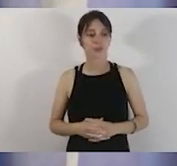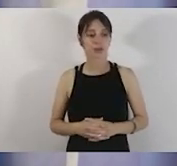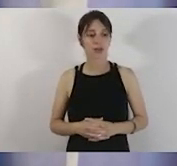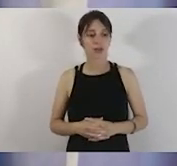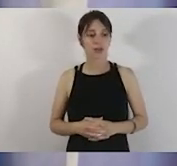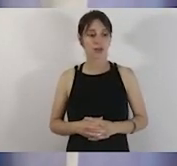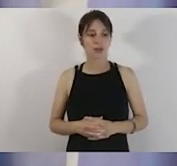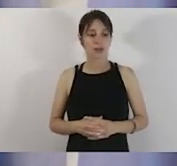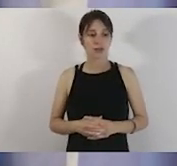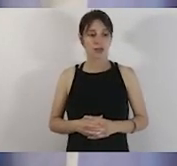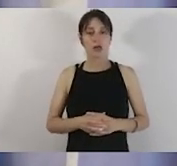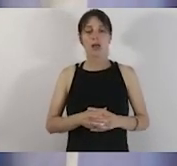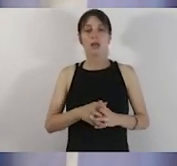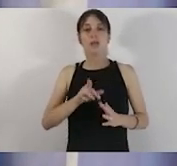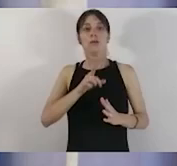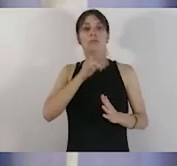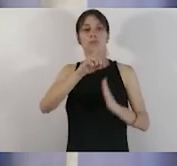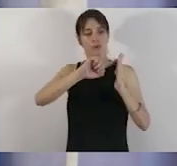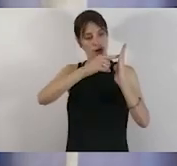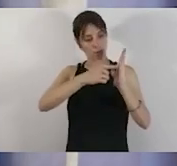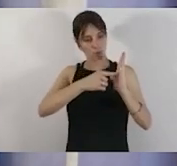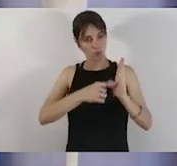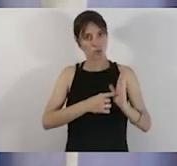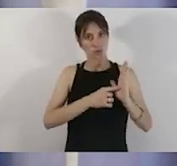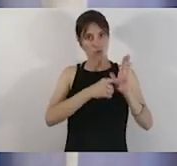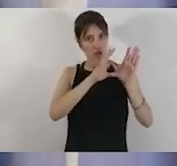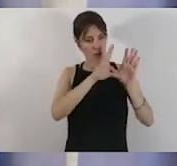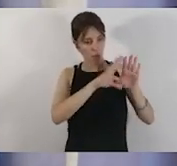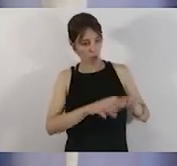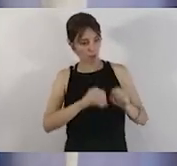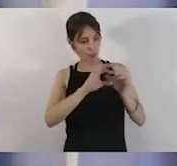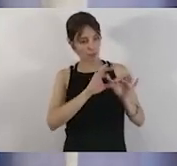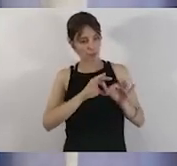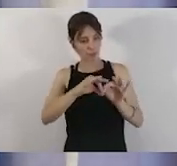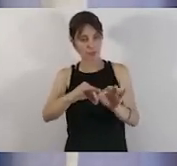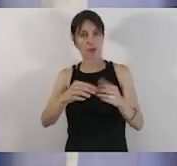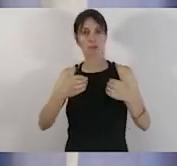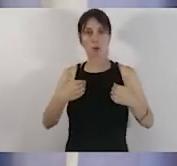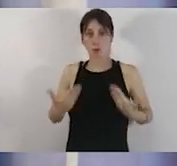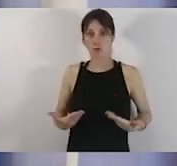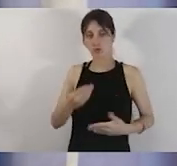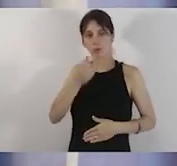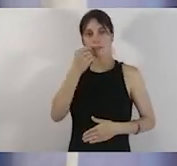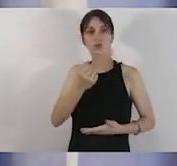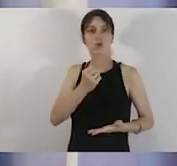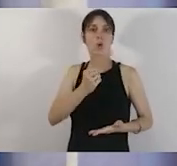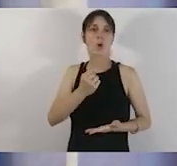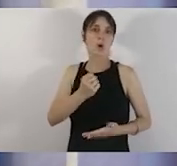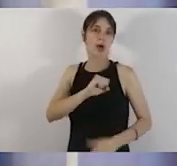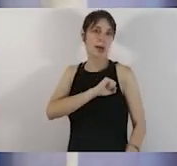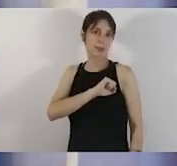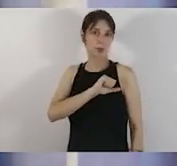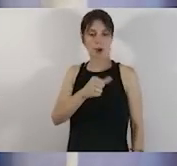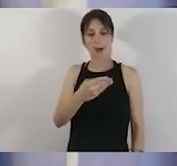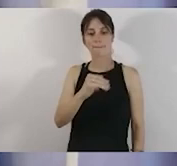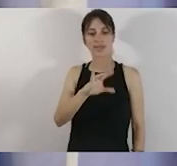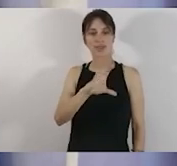le fil de l'ordre du jour. Alors, c'est moi qui remplace Monsieur Amico aujourd'hui. Le deuxième rapport.